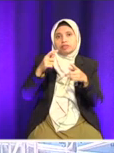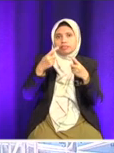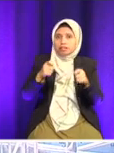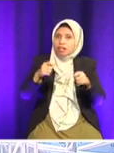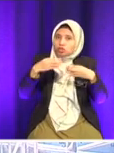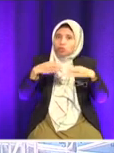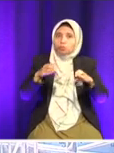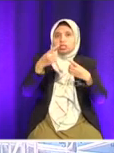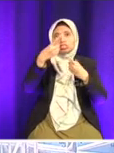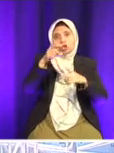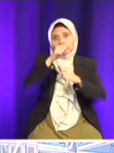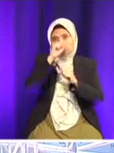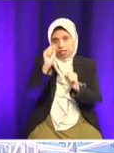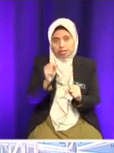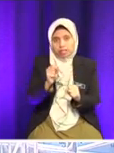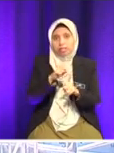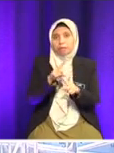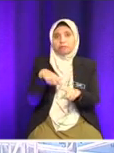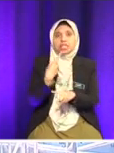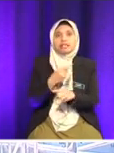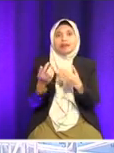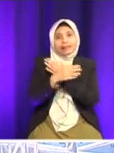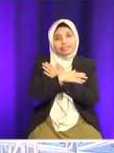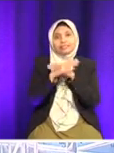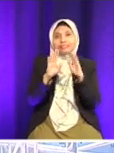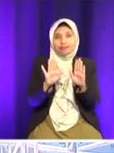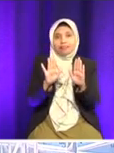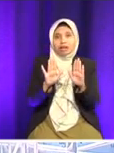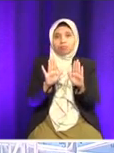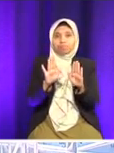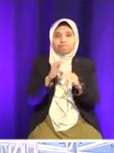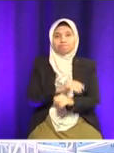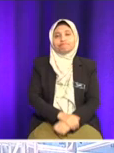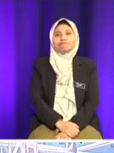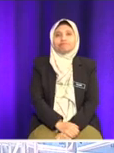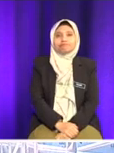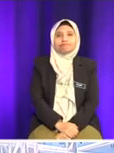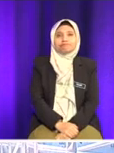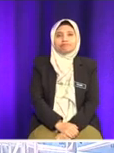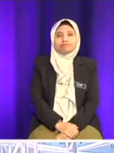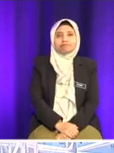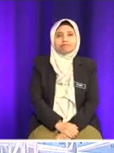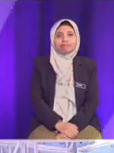tapi kita akan melihat sebentar jangan kemana-mana kembali lagi ke slot Menengah Atas jadi TV